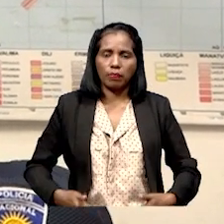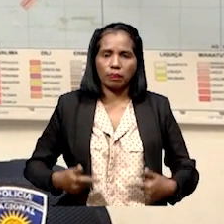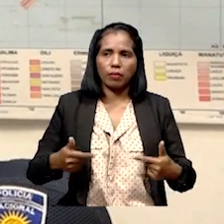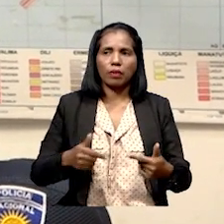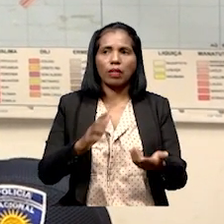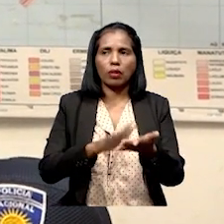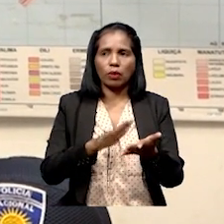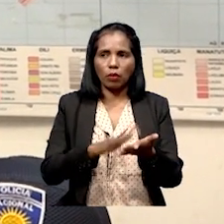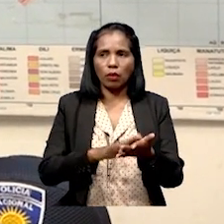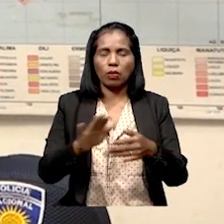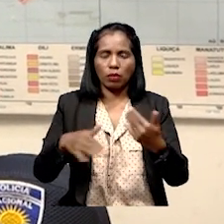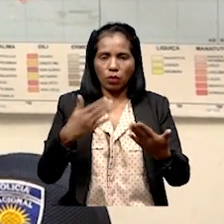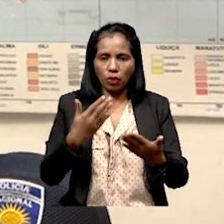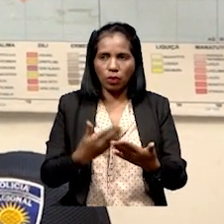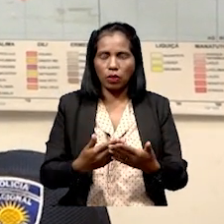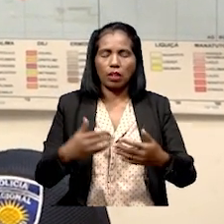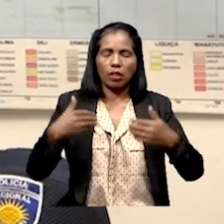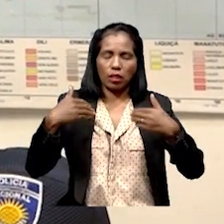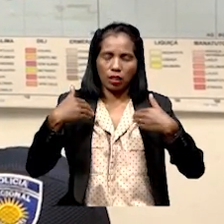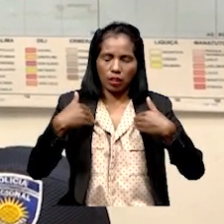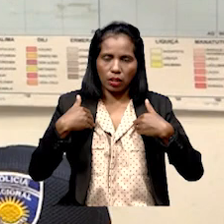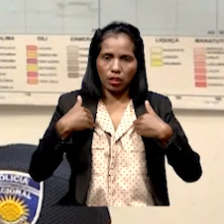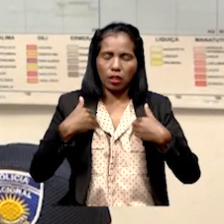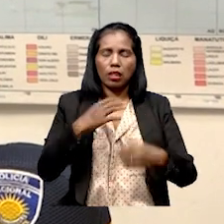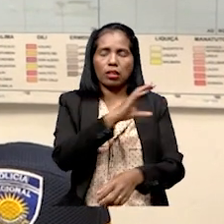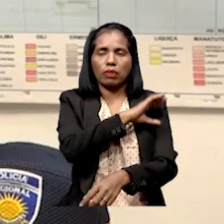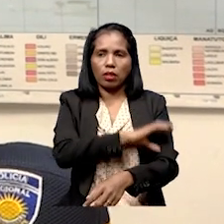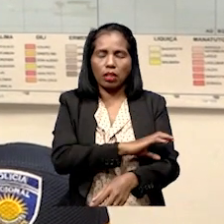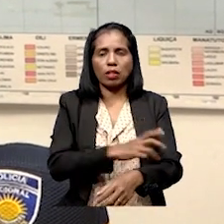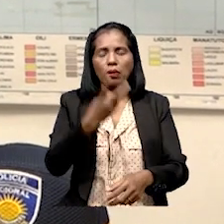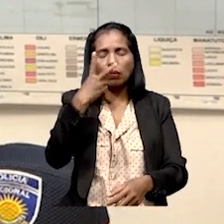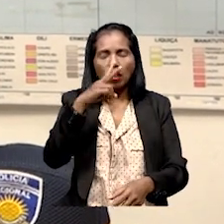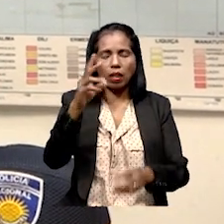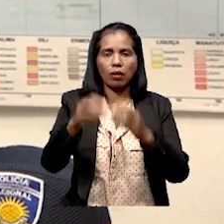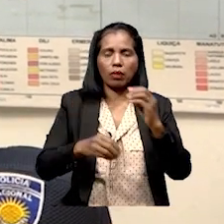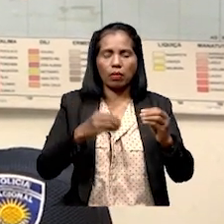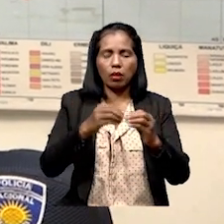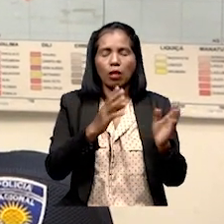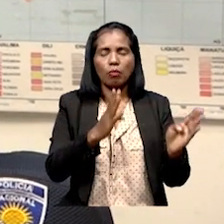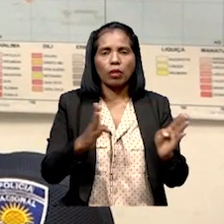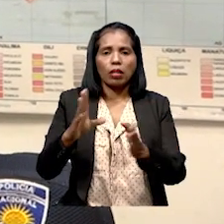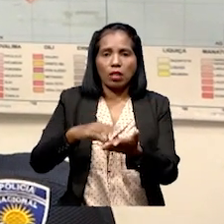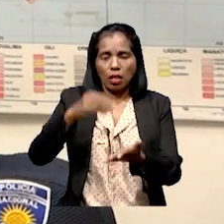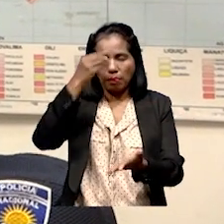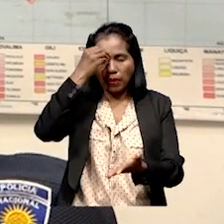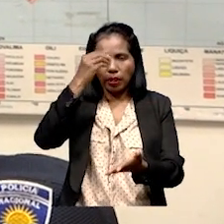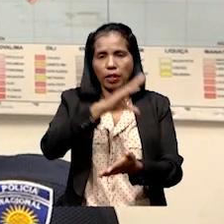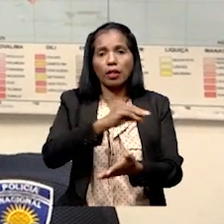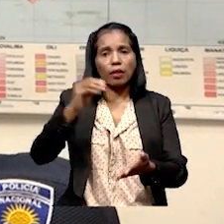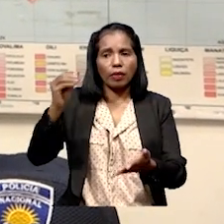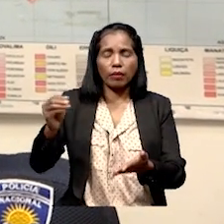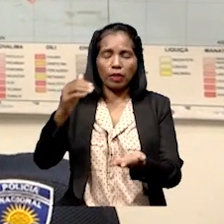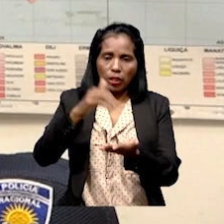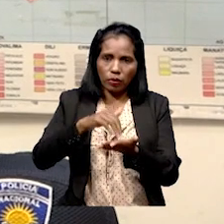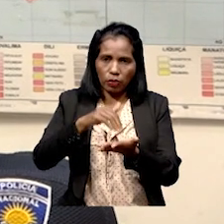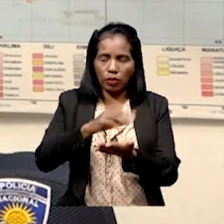escola rasik mos be cria sistema segurança ida o di controlo ba be processo aprendizagem o di nune